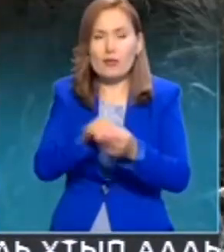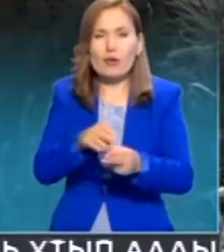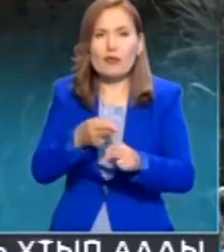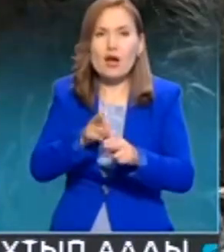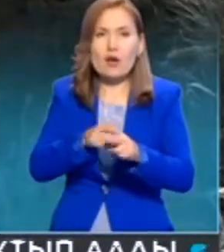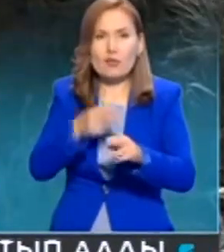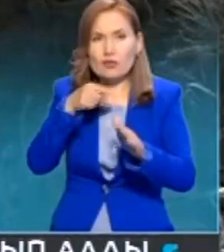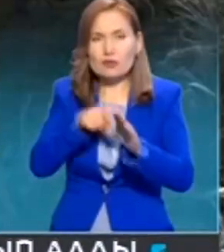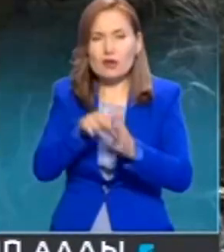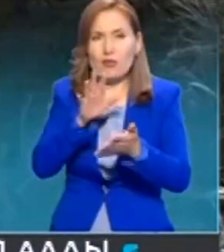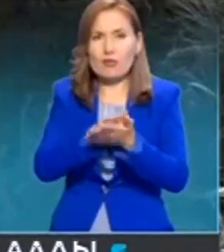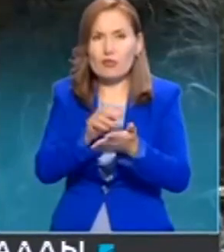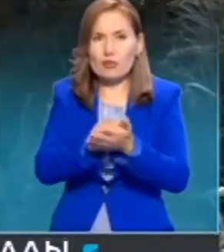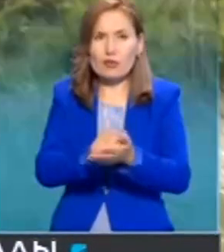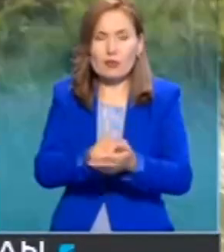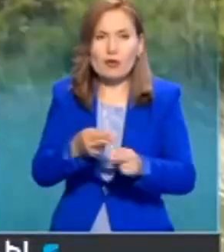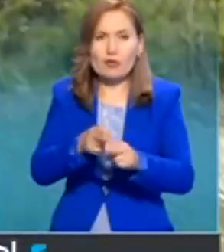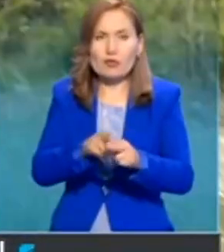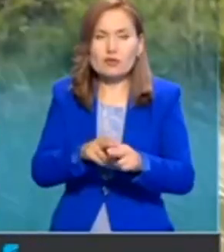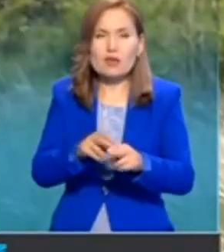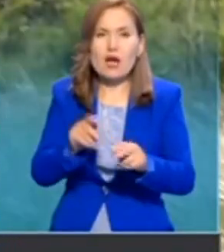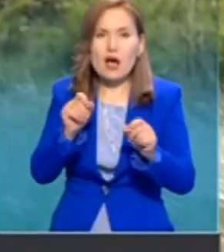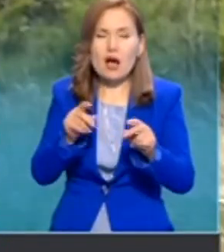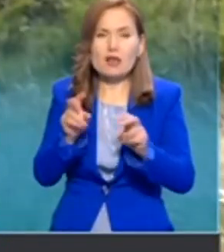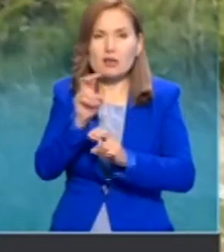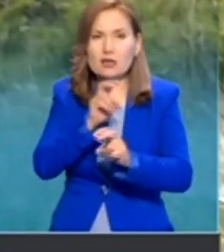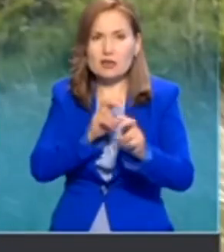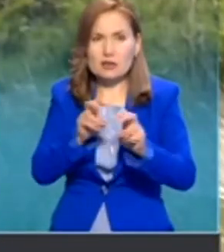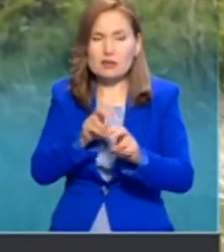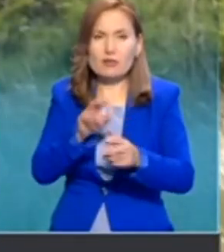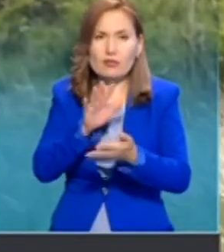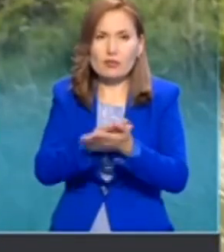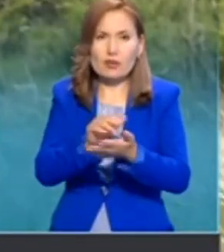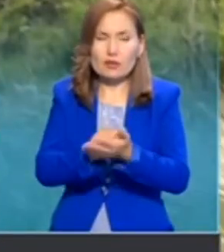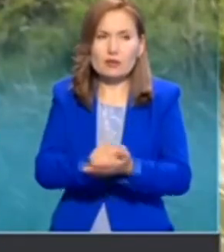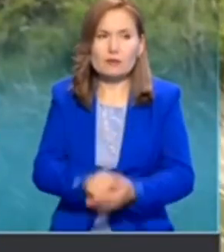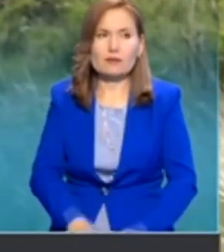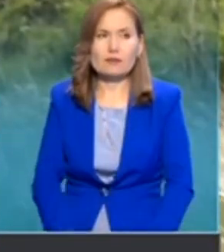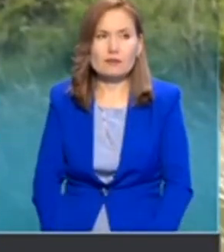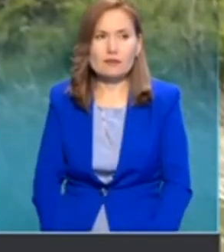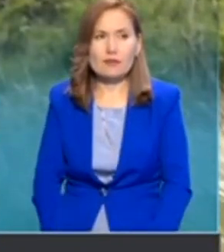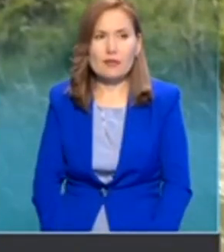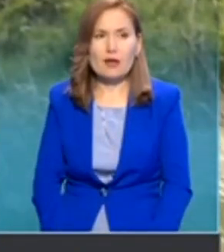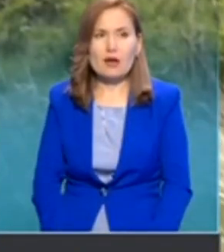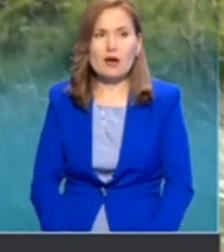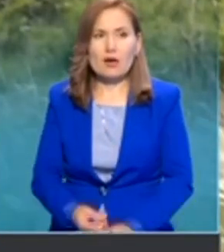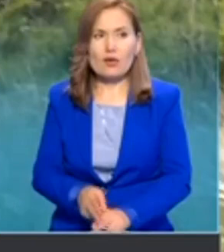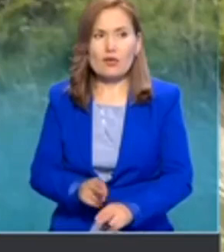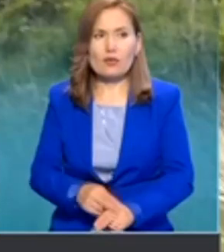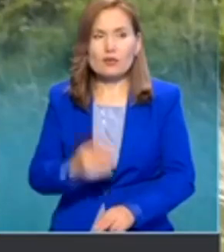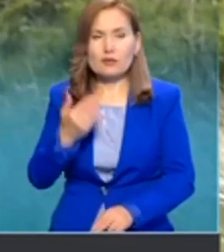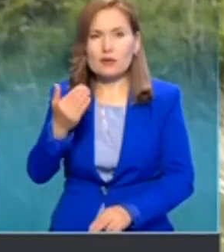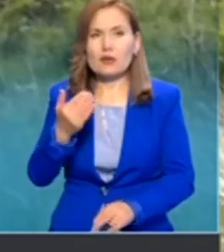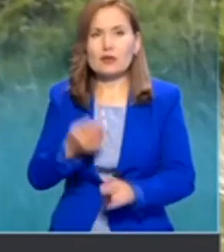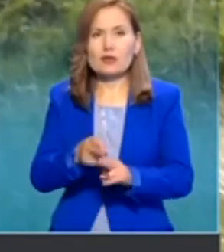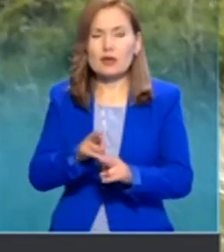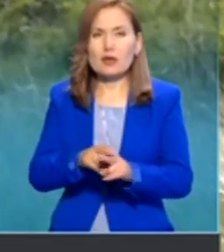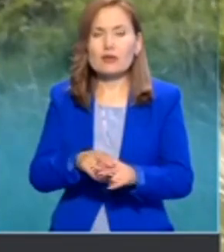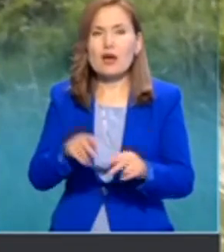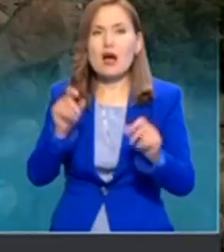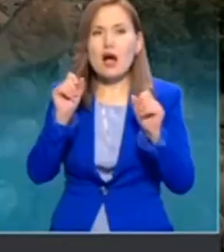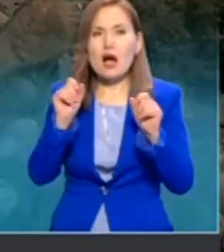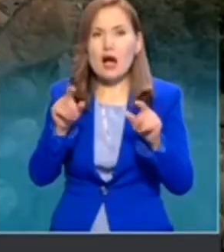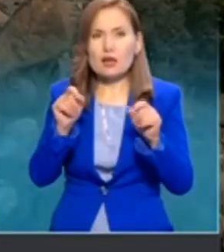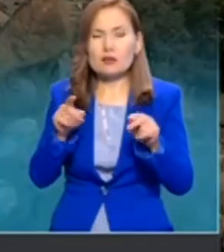осындай күйде белгісіз. Енді мынандай үлкендері осындай патша адамдарға салған дейді. Олардың ішінде жаңа алтындар да